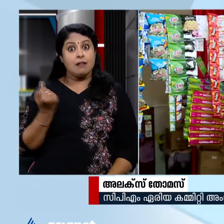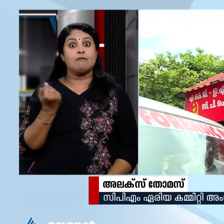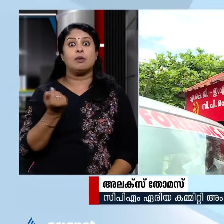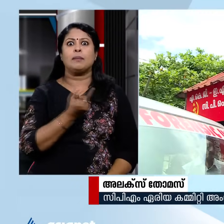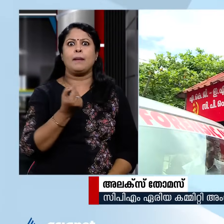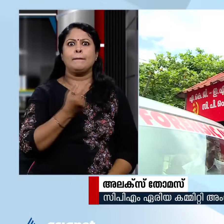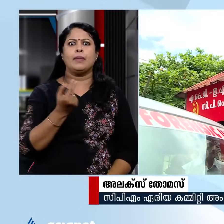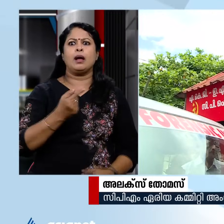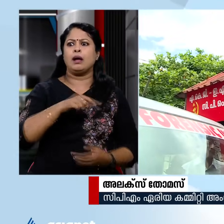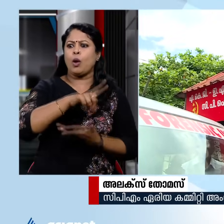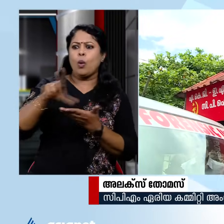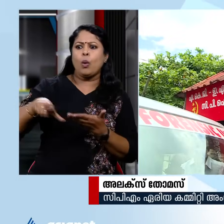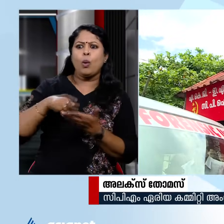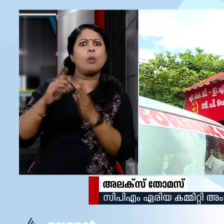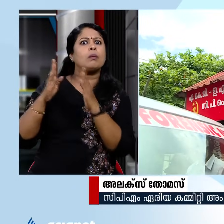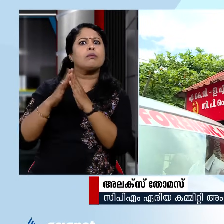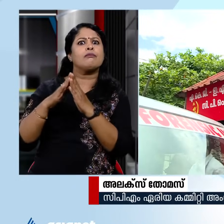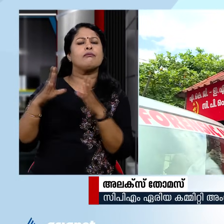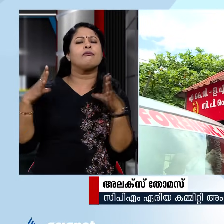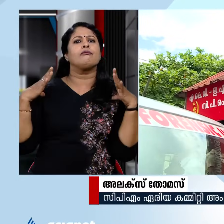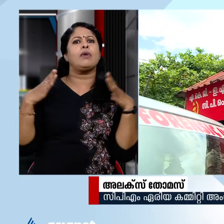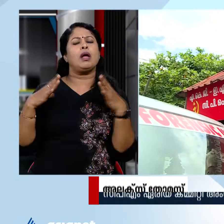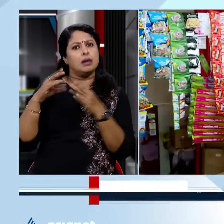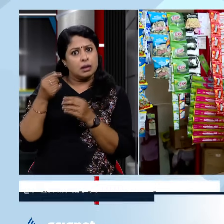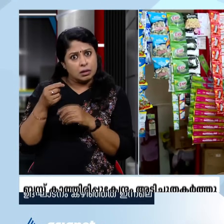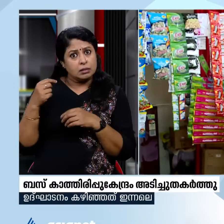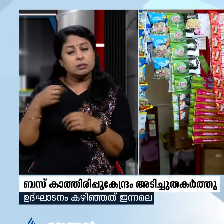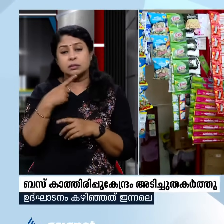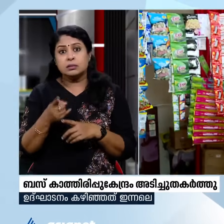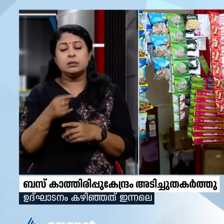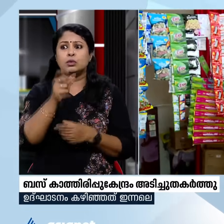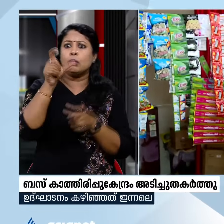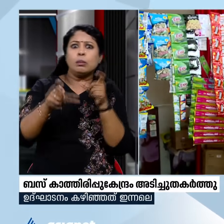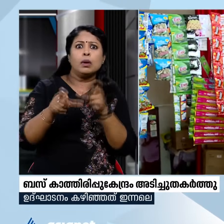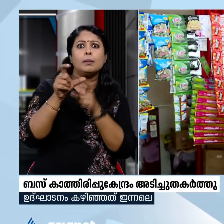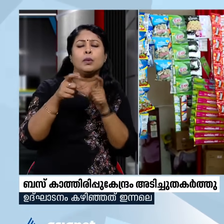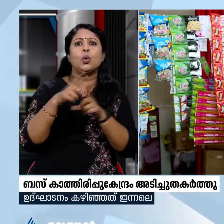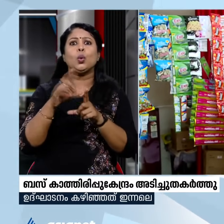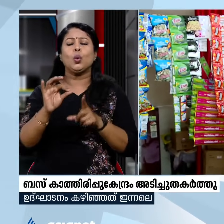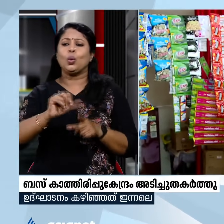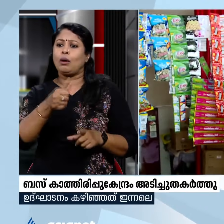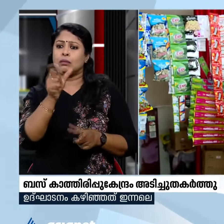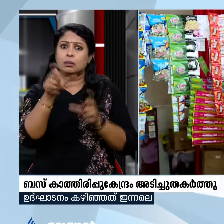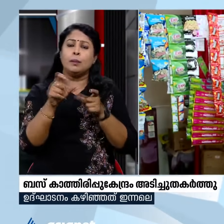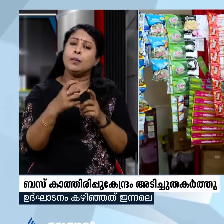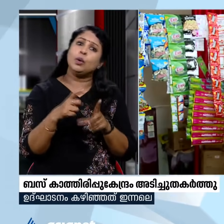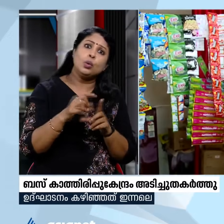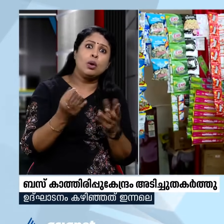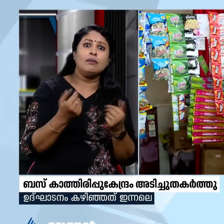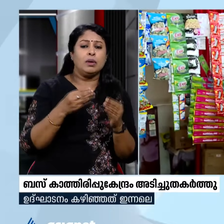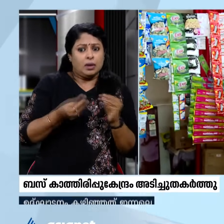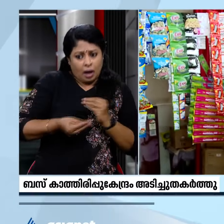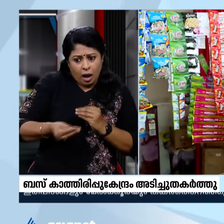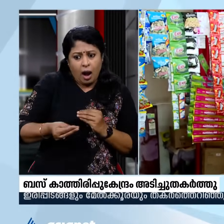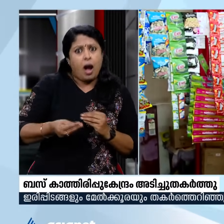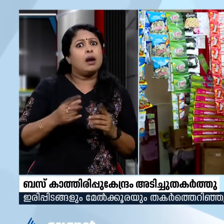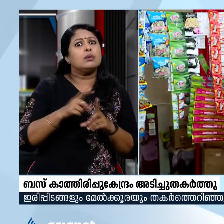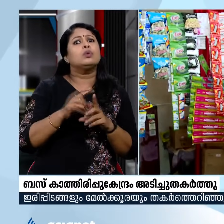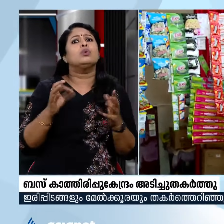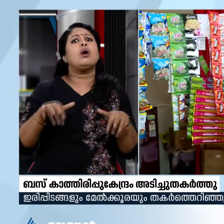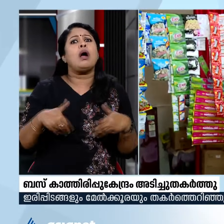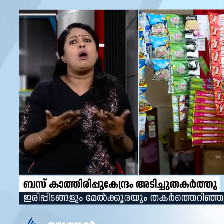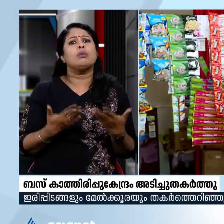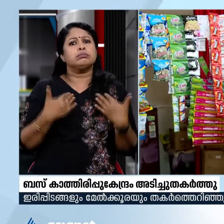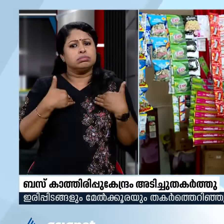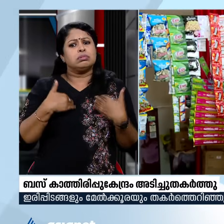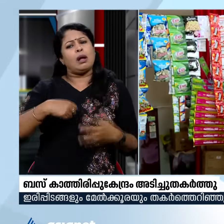വെച്ചതാ ലോക്കൽ കമ്മിറ്റി വെച്ച ഒരു വെയിറ്റിംഗ് ഷെഡാണ്. ഇത് ജനങ്ങൾക്ക് വേണ്ടിയാണ് ചെയ്തിരുന്നെങ്കിൽ മറ്റു റോഡിലേക്ക് ചെയ്യണ്ടേ? ഈ ഒരു വെയിറ്റിംഗ് ഷെഡുള്ള എൻ്റെ അടുത്ത് കൊണ്ടുവന്നാണോ വെക്കുന്നത്? അതുകൊണ്ട്